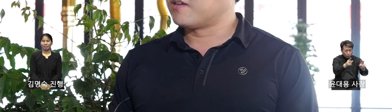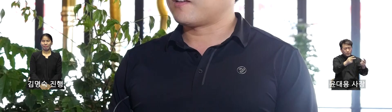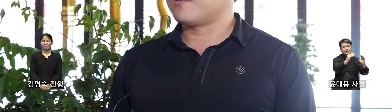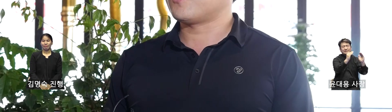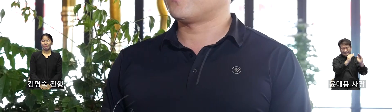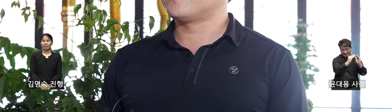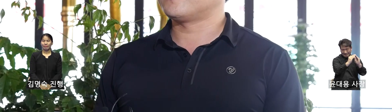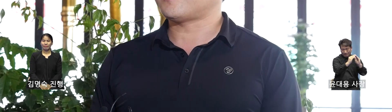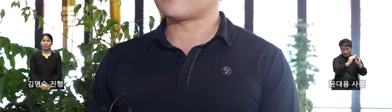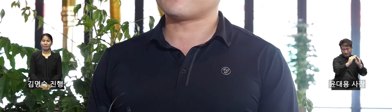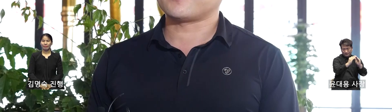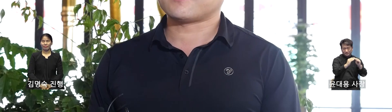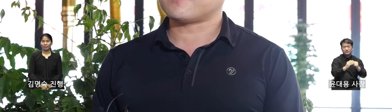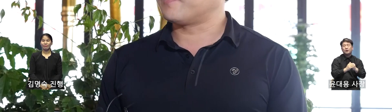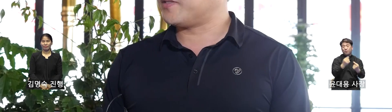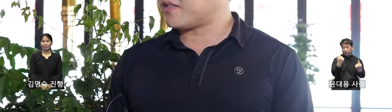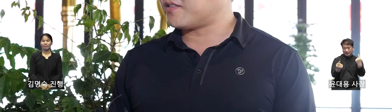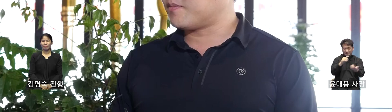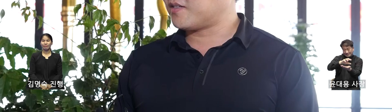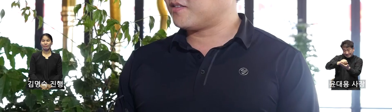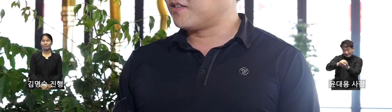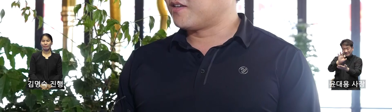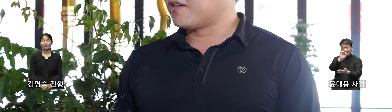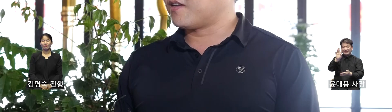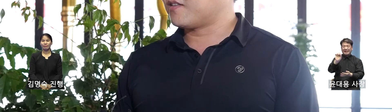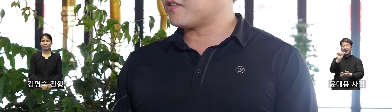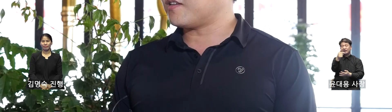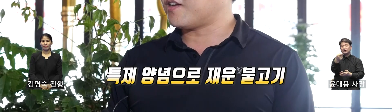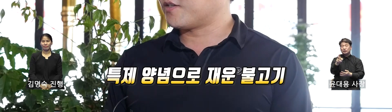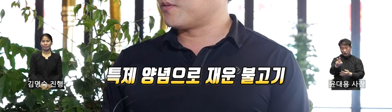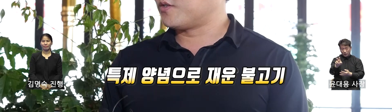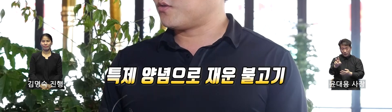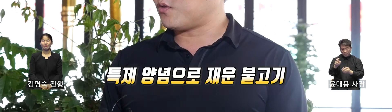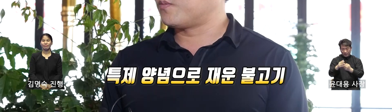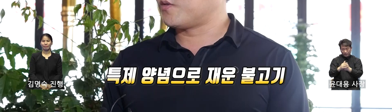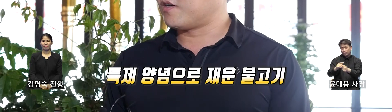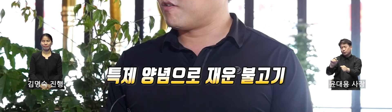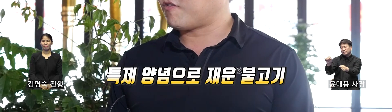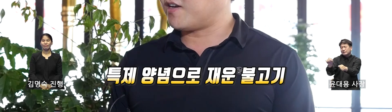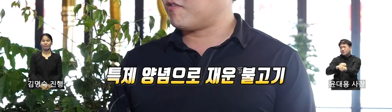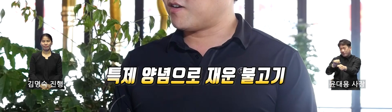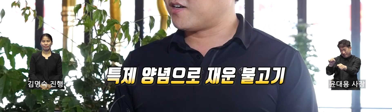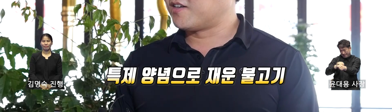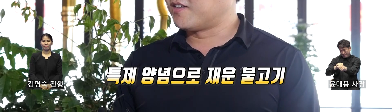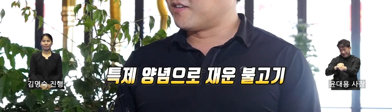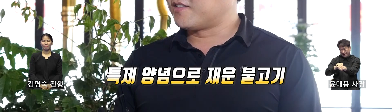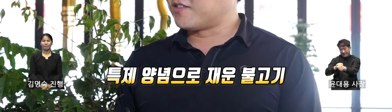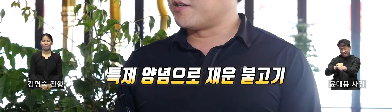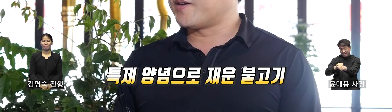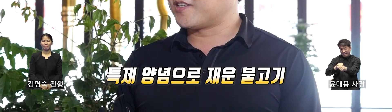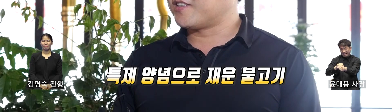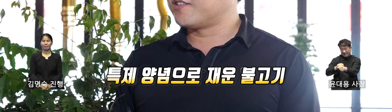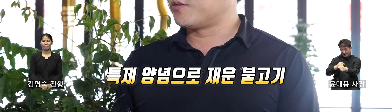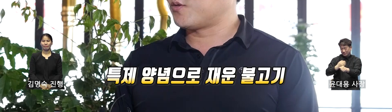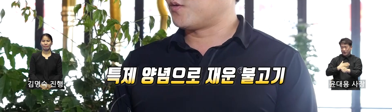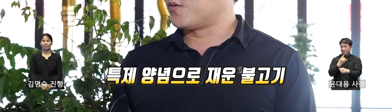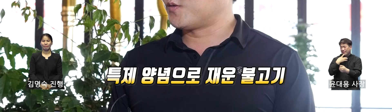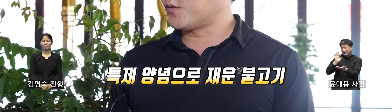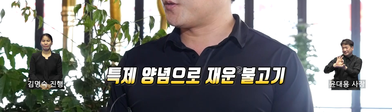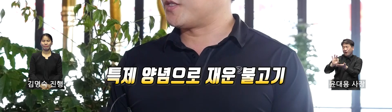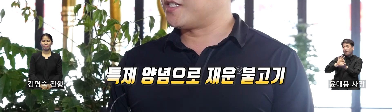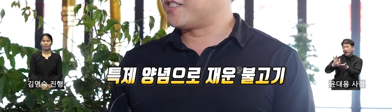집보다는 좀 양념에서 거의 비슷하지만은 예, 특제 양념을 조금 더 과일과 저희만의 쓰는